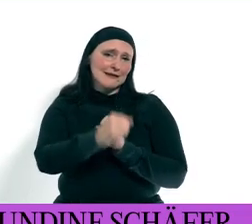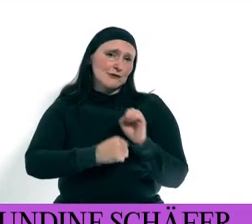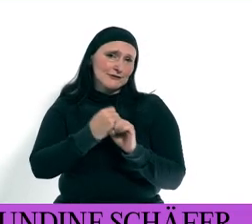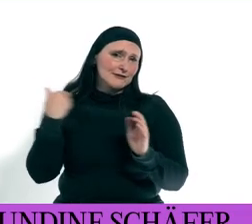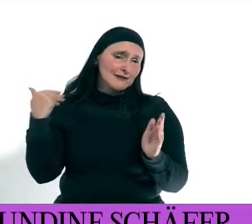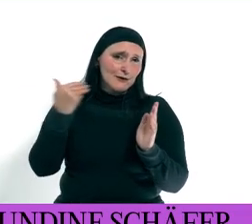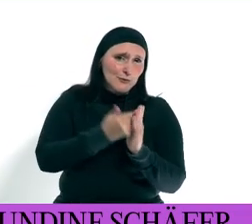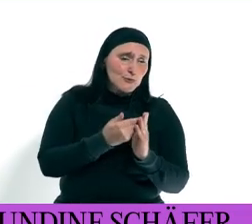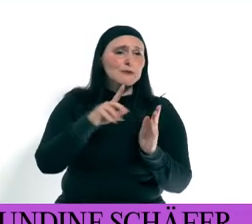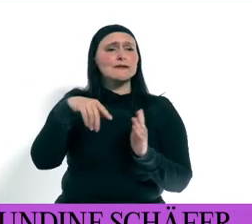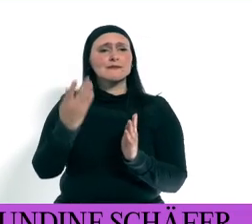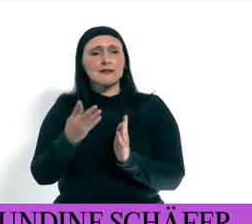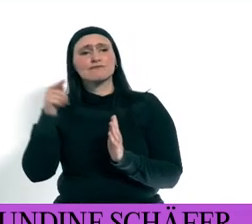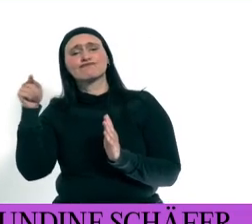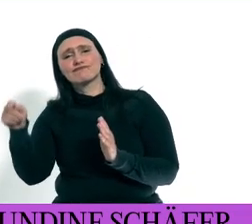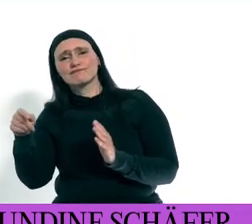macht?